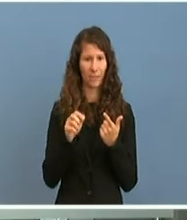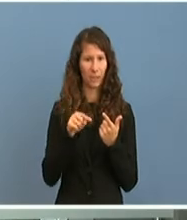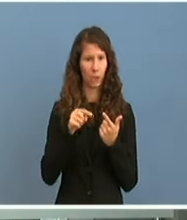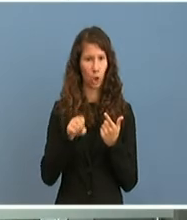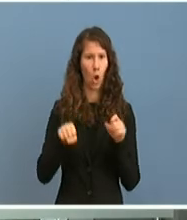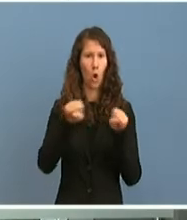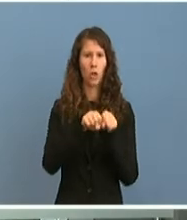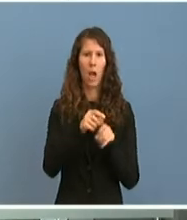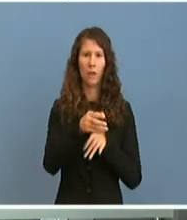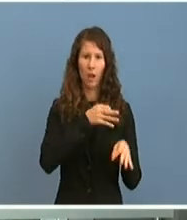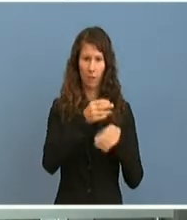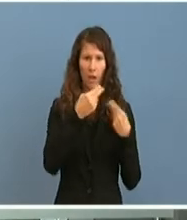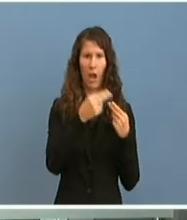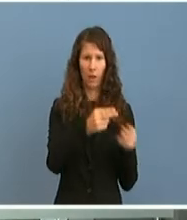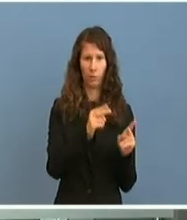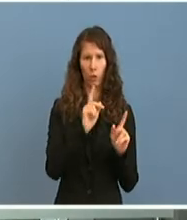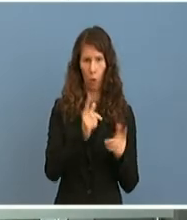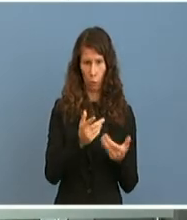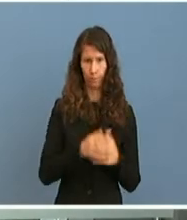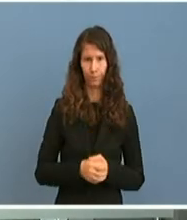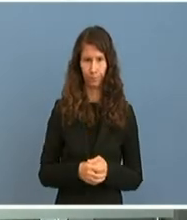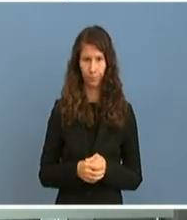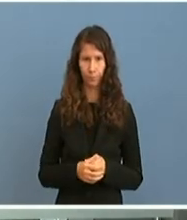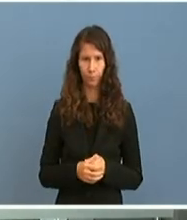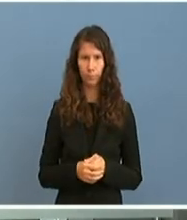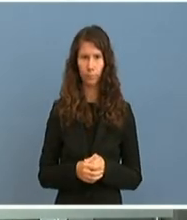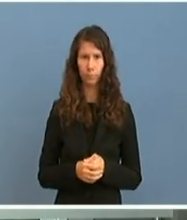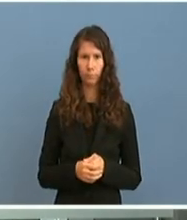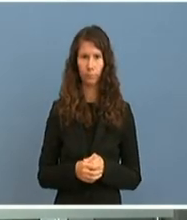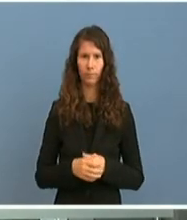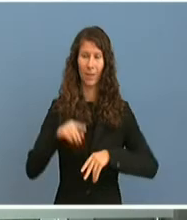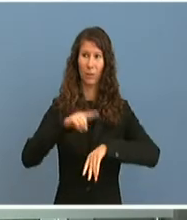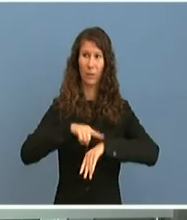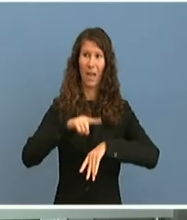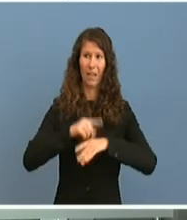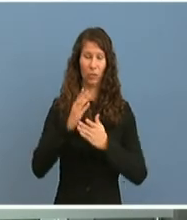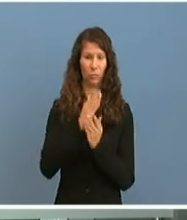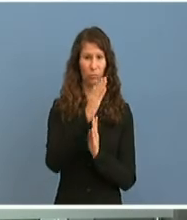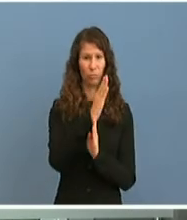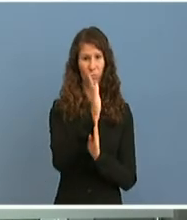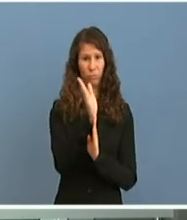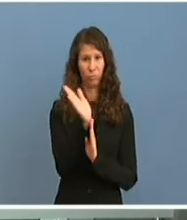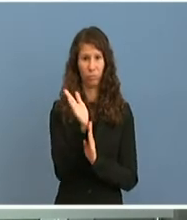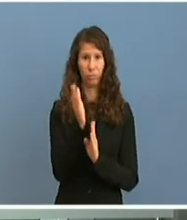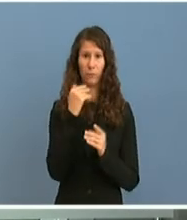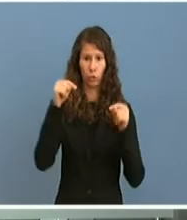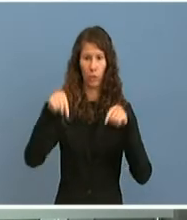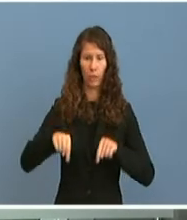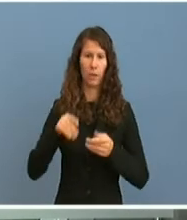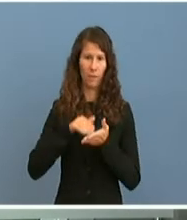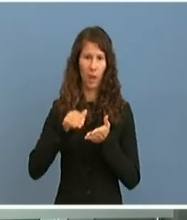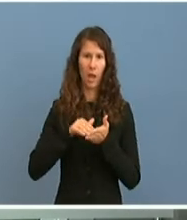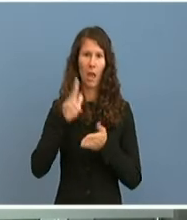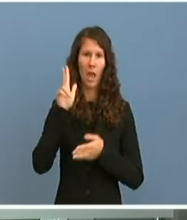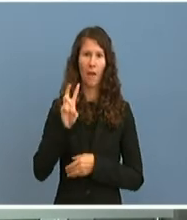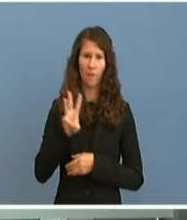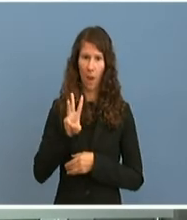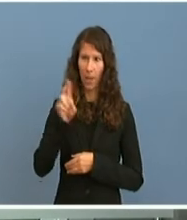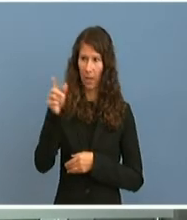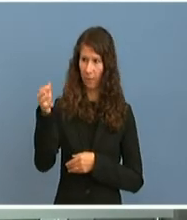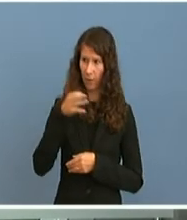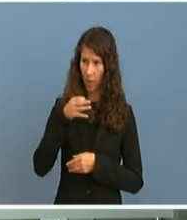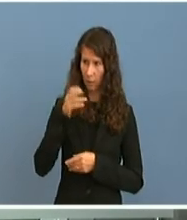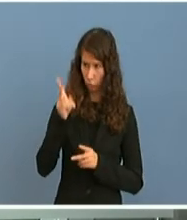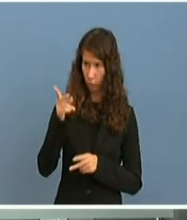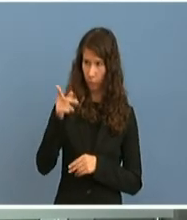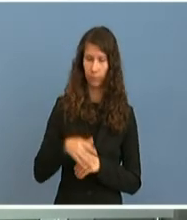auch als beantwortet und würde im Anbetracht der Zeit hier weitermachen. Herr Warwick, Sie hatten noch eine Frage dazu, richtig?